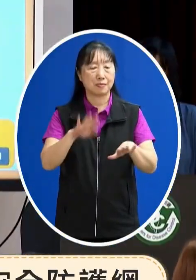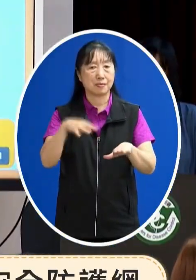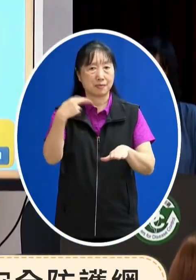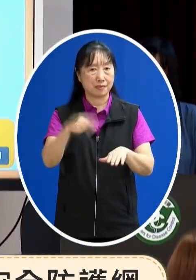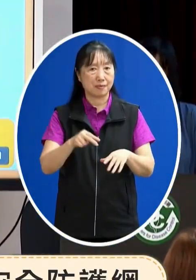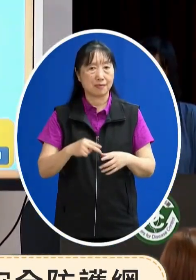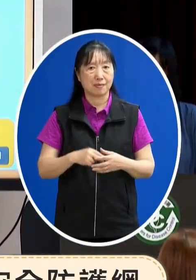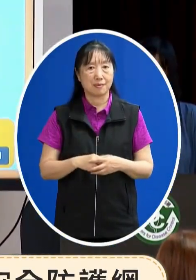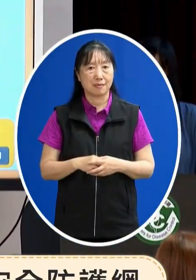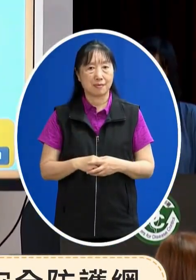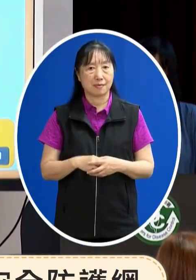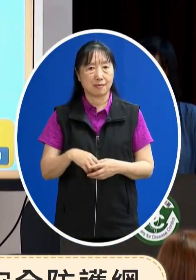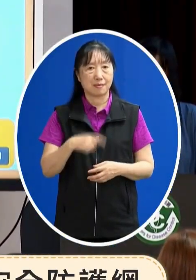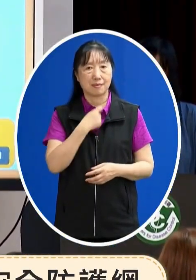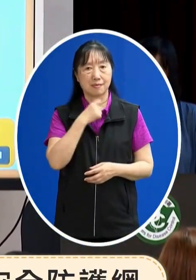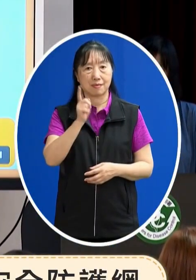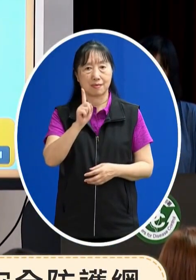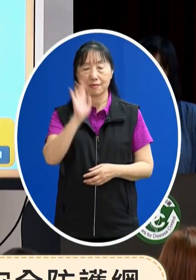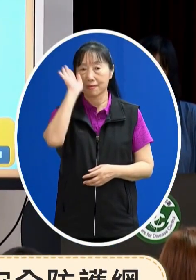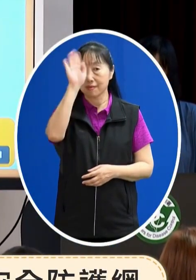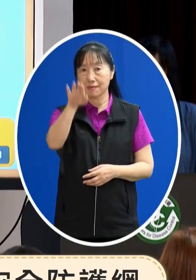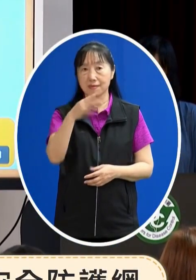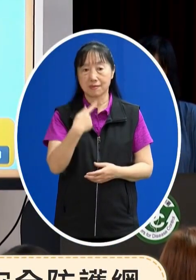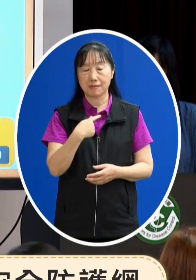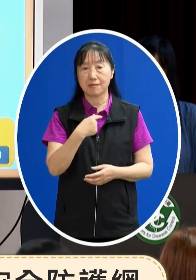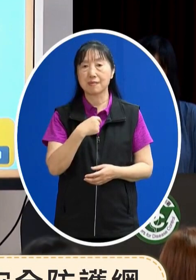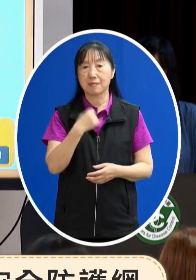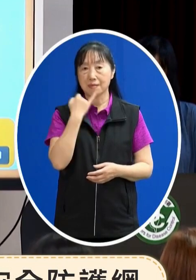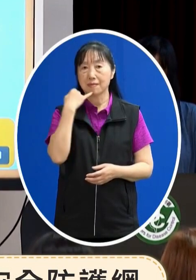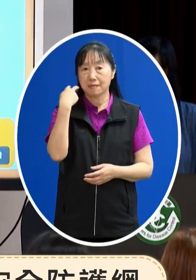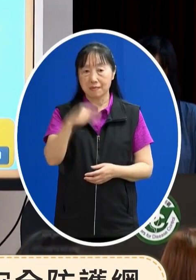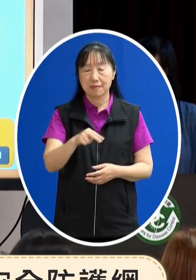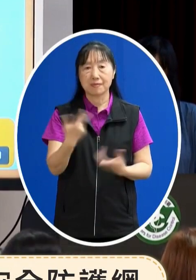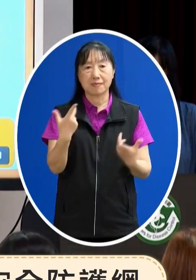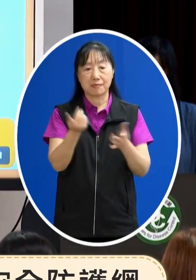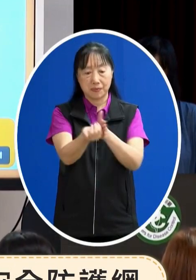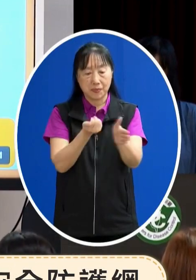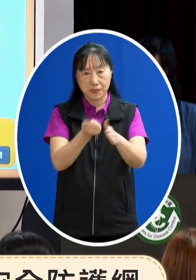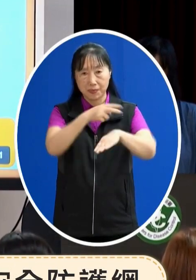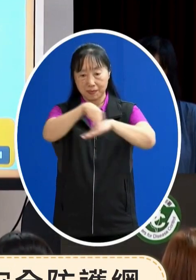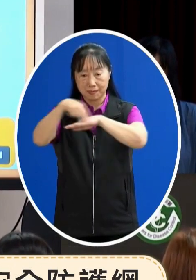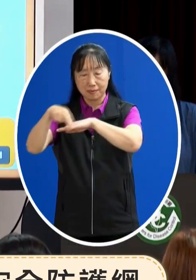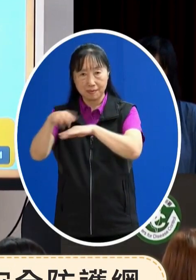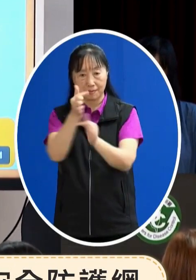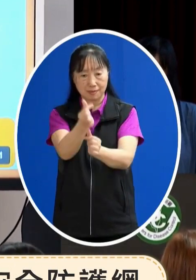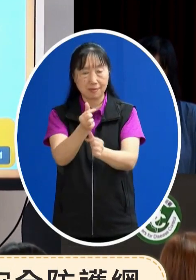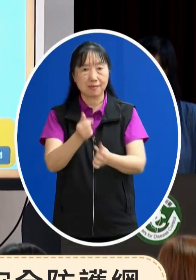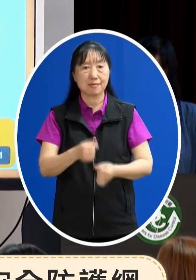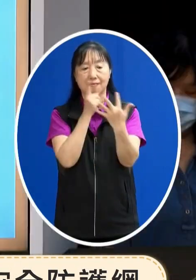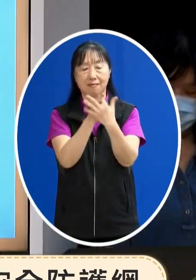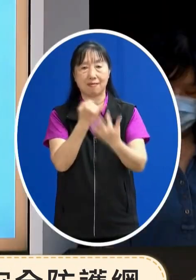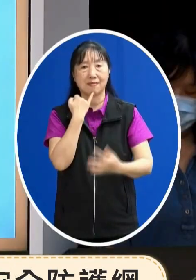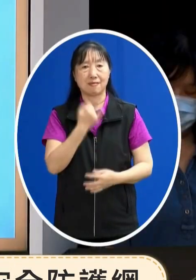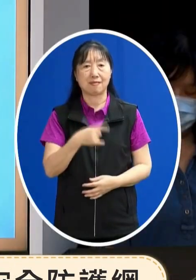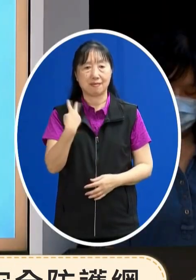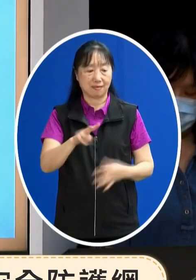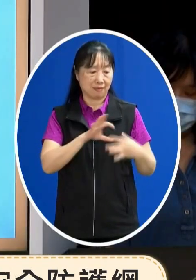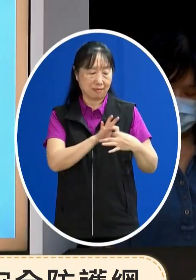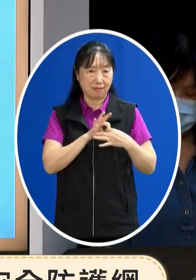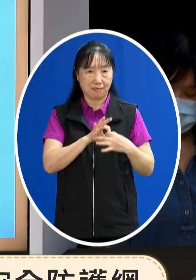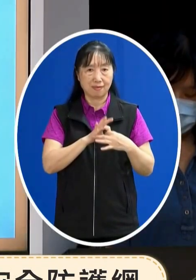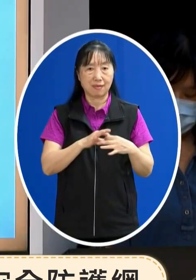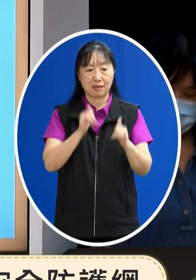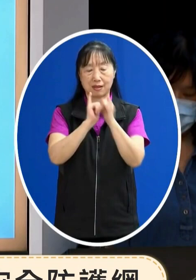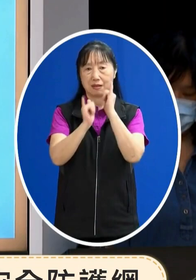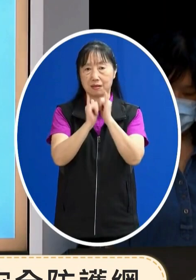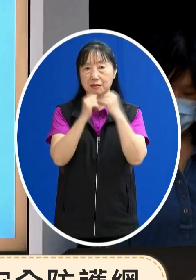台湾防疫表现同强调，其中最重要的就是政府同调运用指挥科技技术来天控制疫情，从天子为地内统，